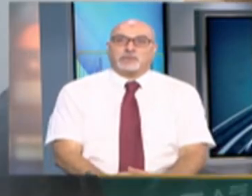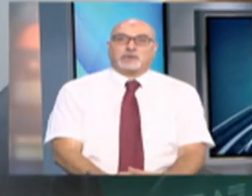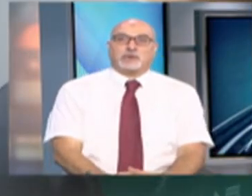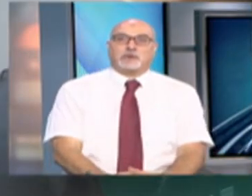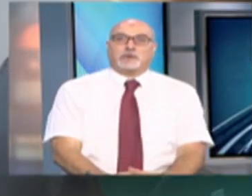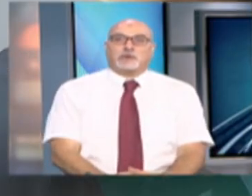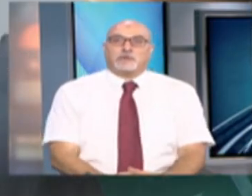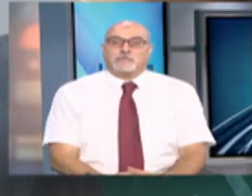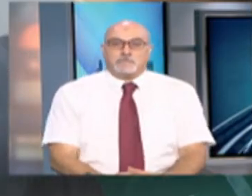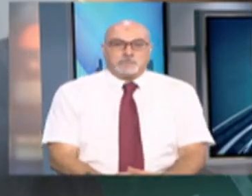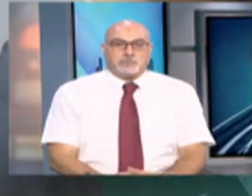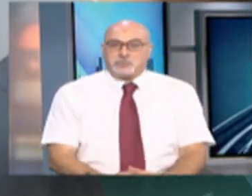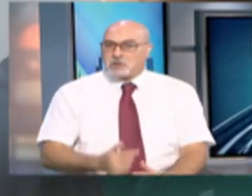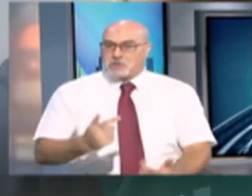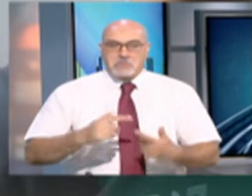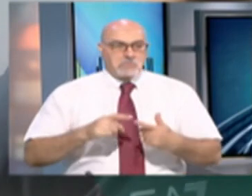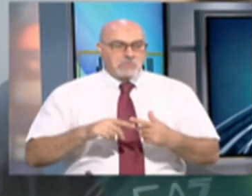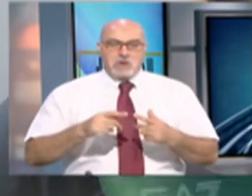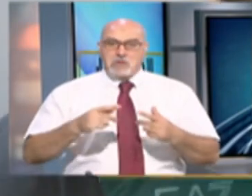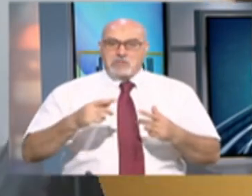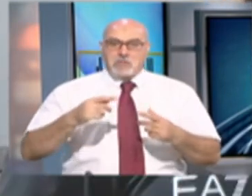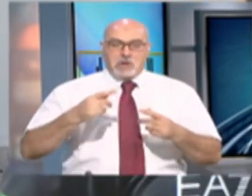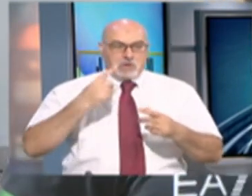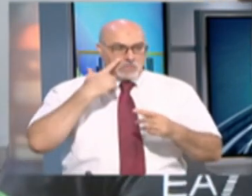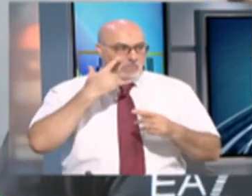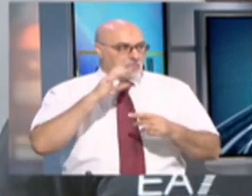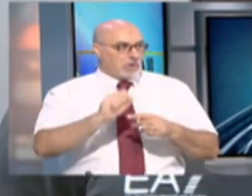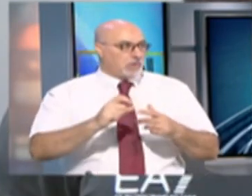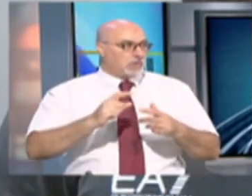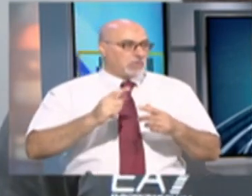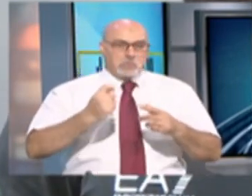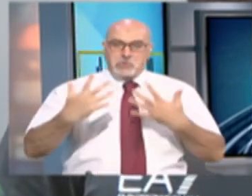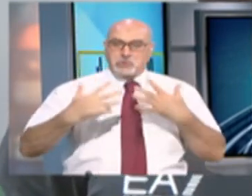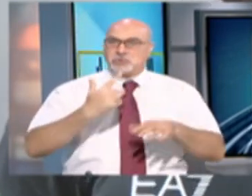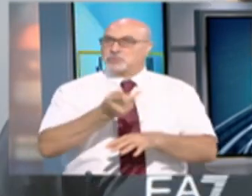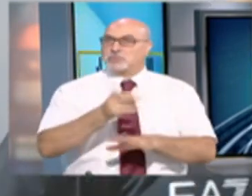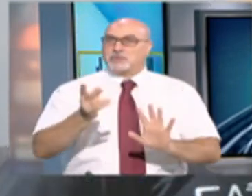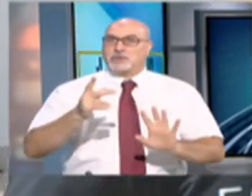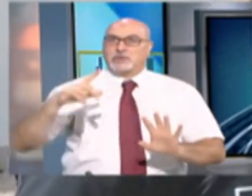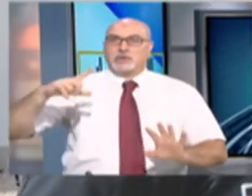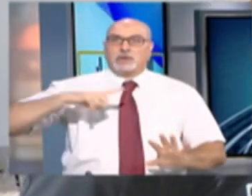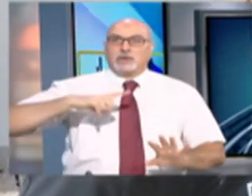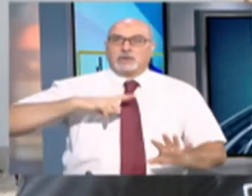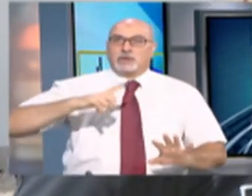الأكل كان جيدا وحتى الإقامة، الظروف هنا أكثر من رائعة.